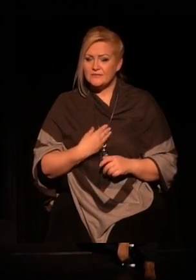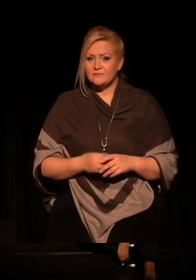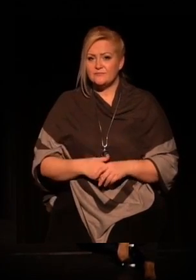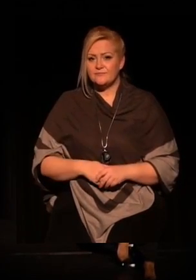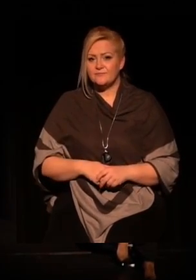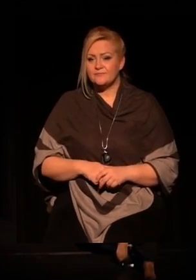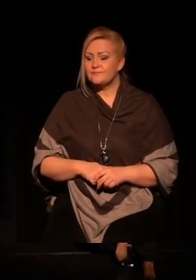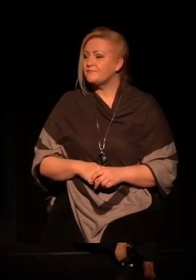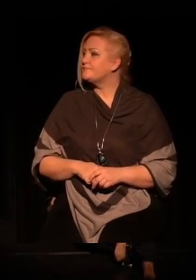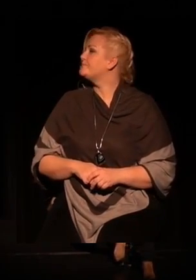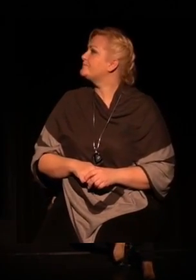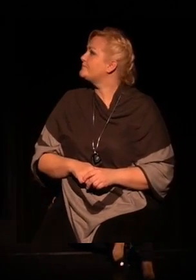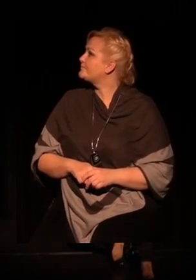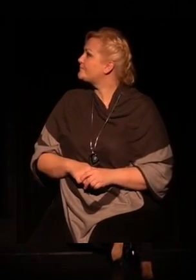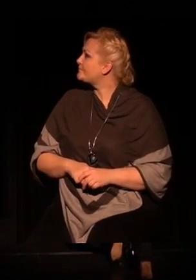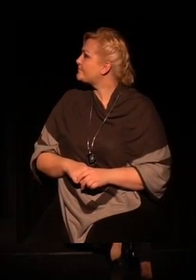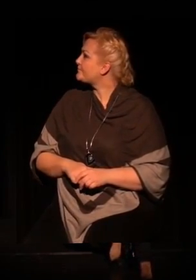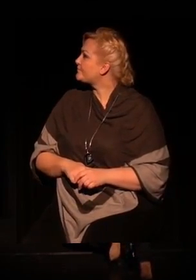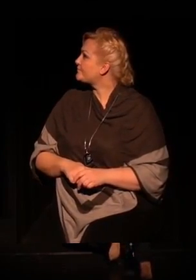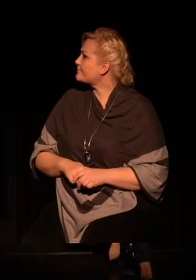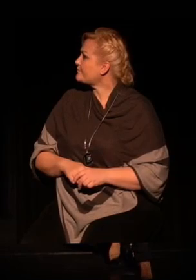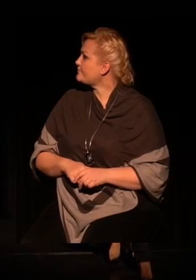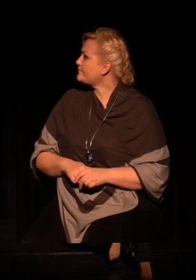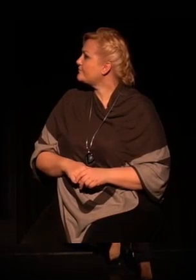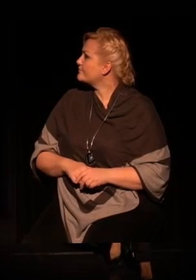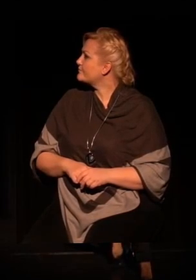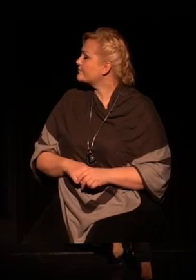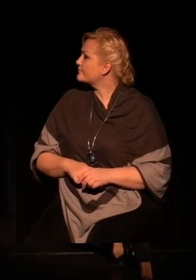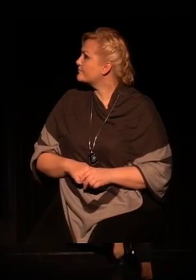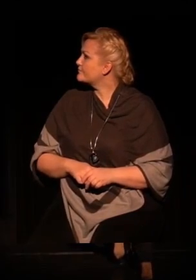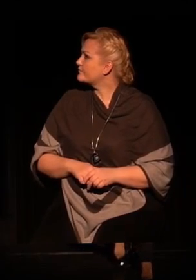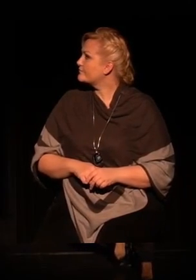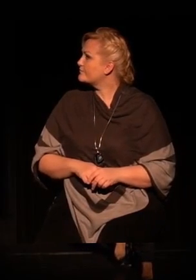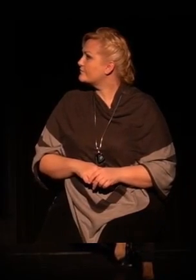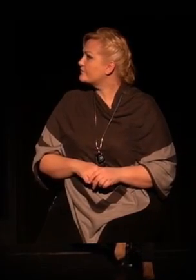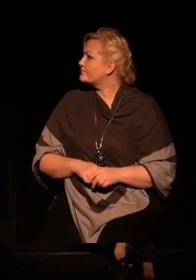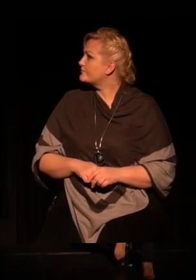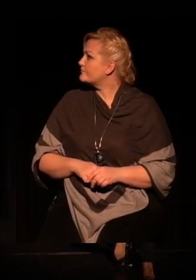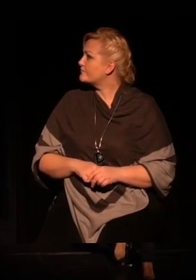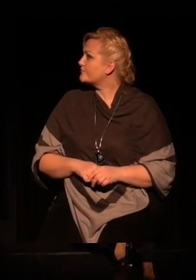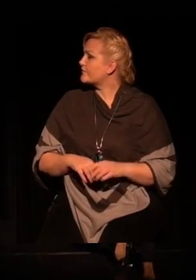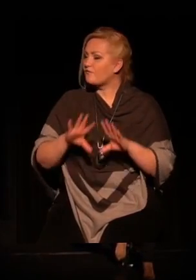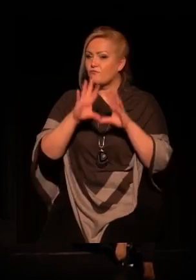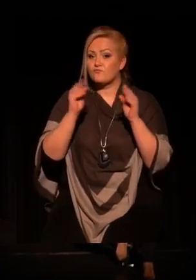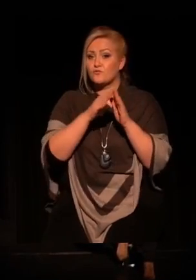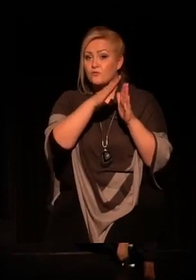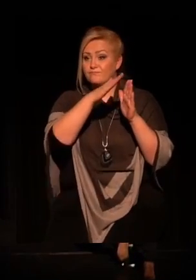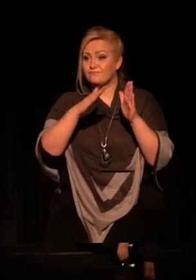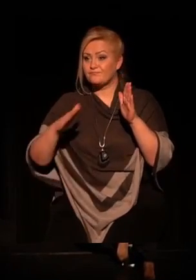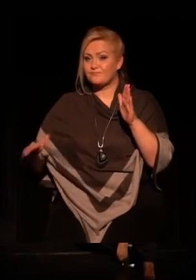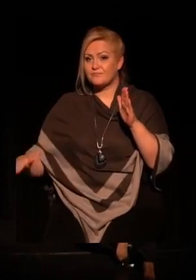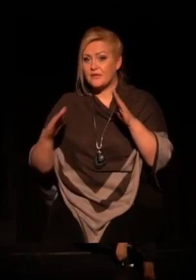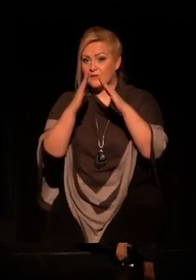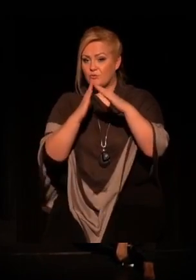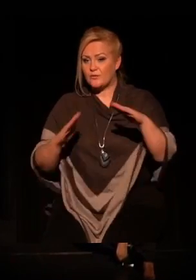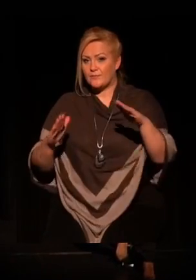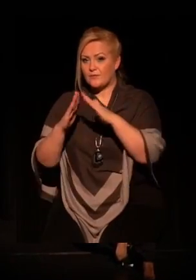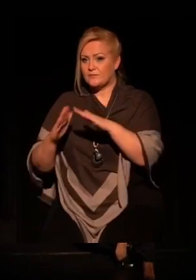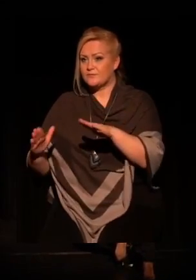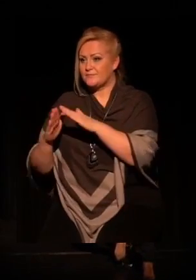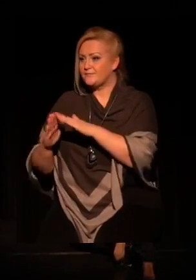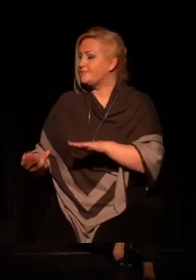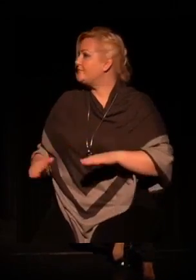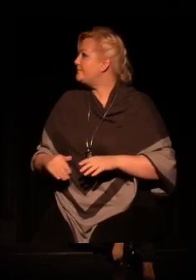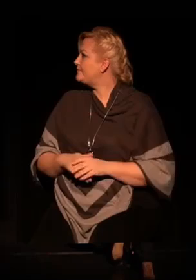trzeci, 8300, szczyt tutaj wysoko. Zobaczcie na jakim pochyleniu to wszystko, tak trochę na słowo honoru